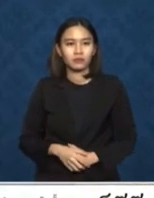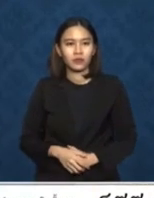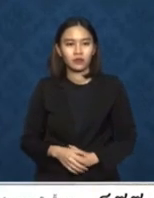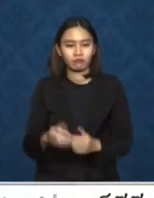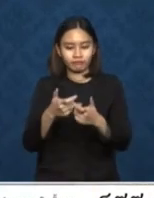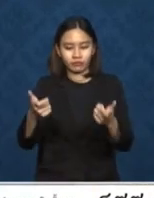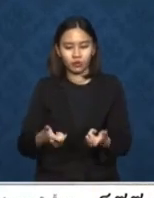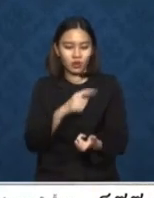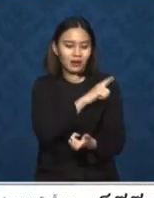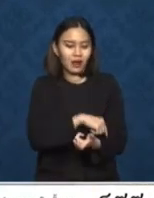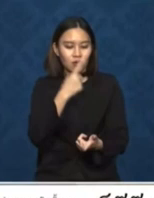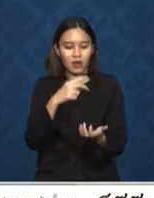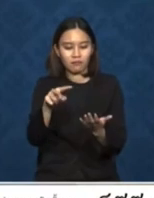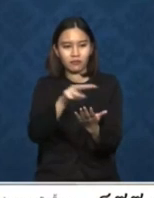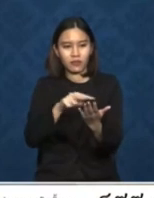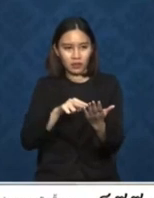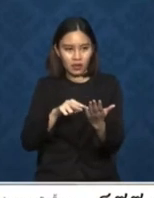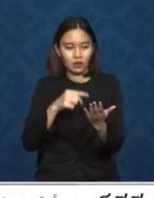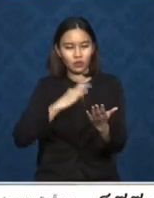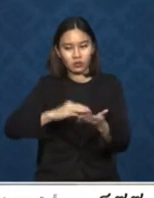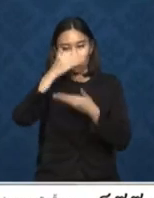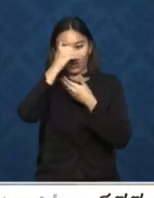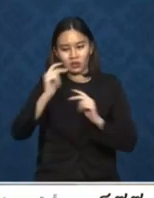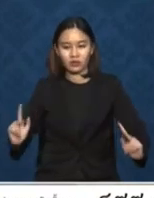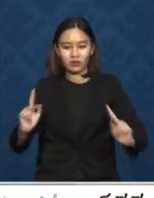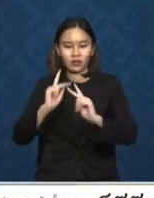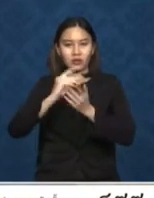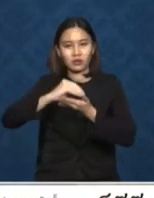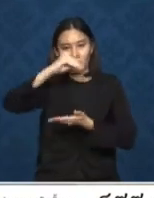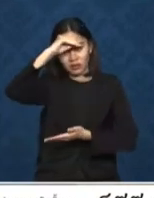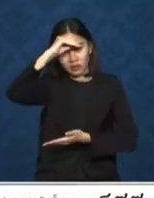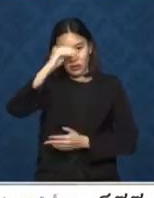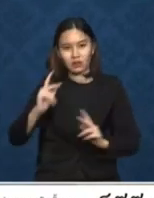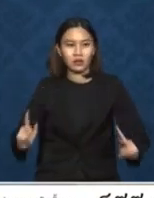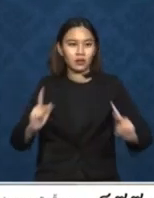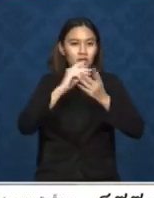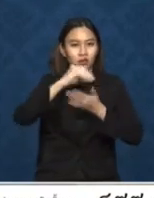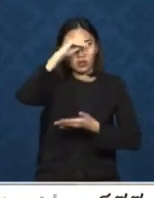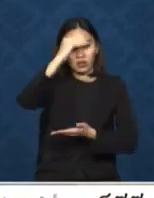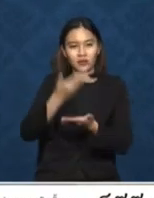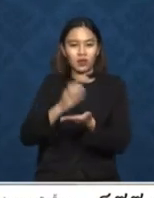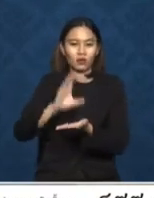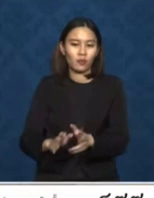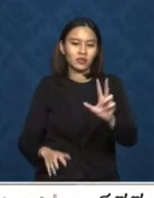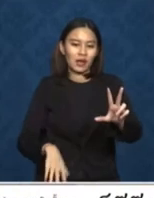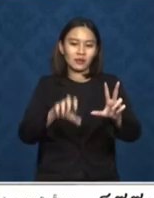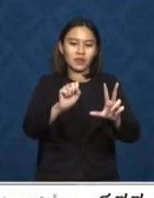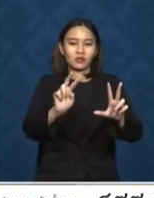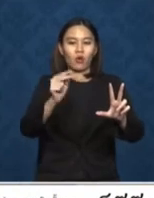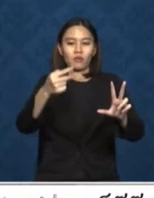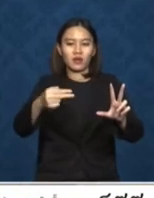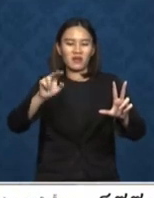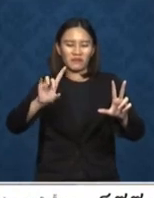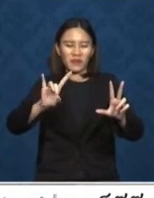ผมไดอาจเลมขาวแดง และสนใจใส่วนกระสวงสภาทิการกระสวสภาทิการมีงบประมาณ 328,